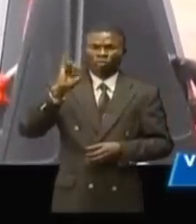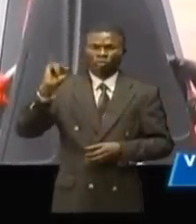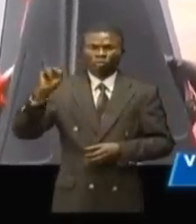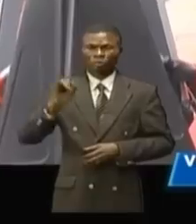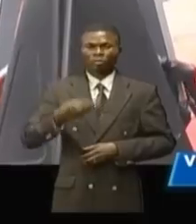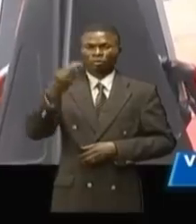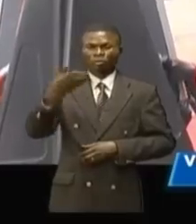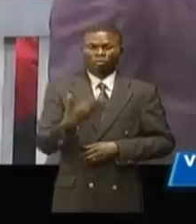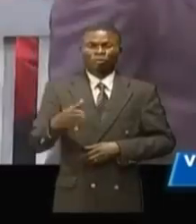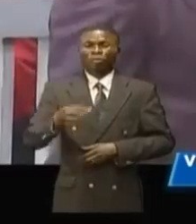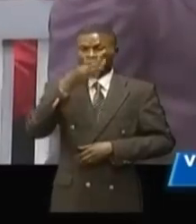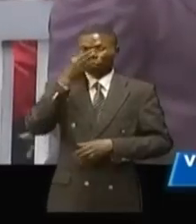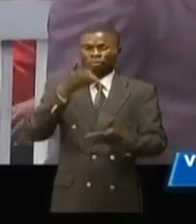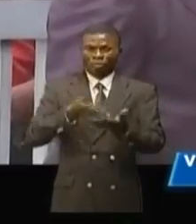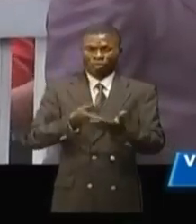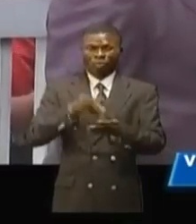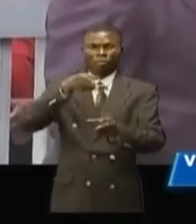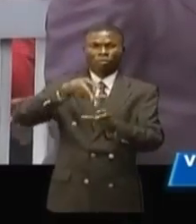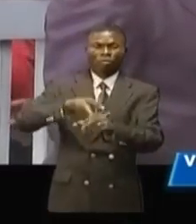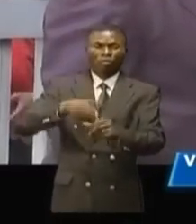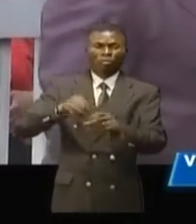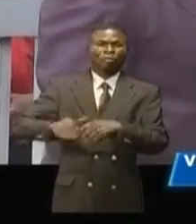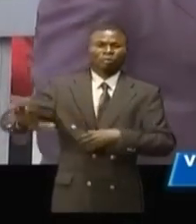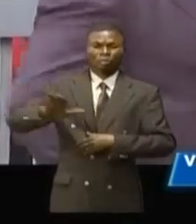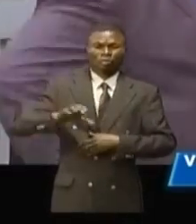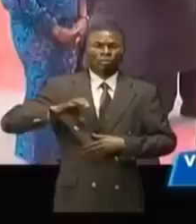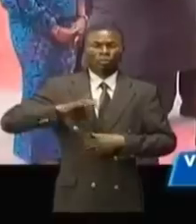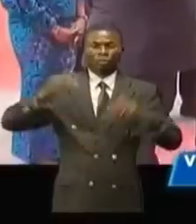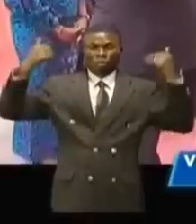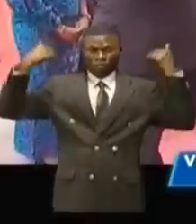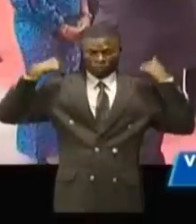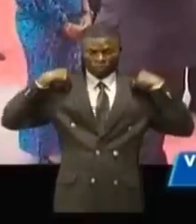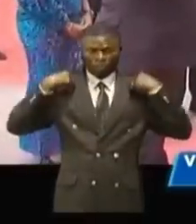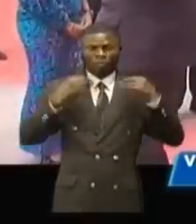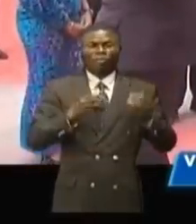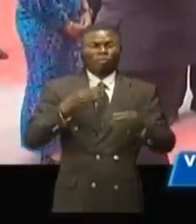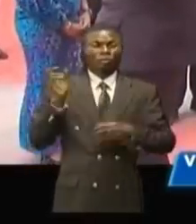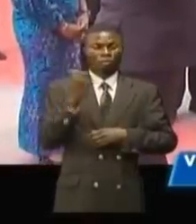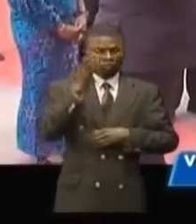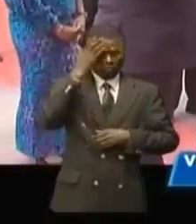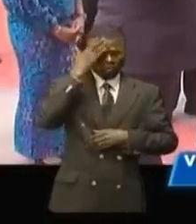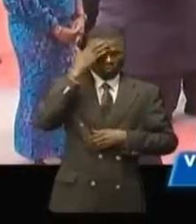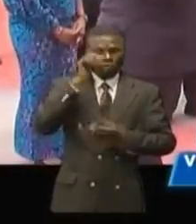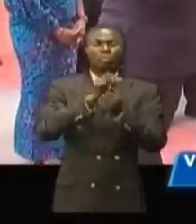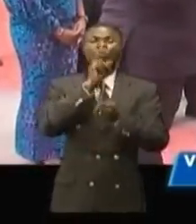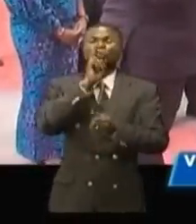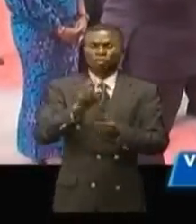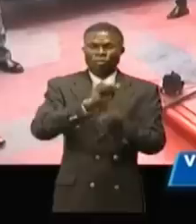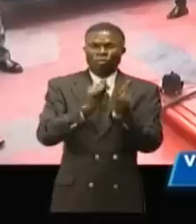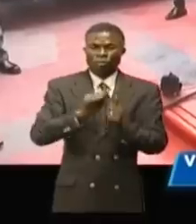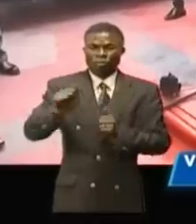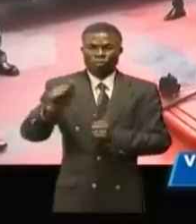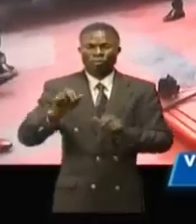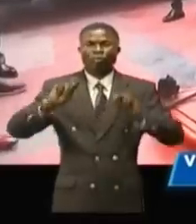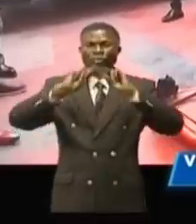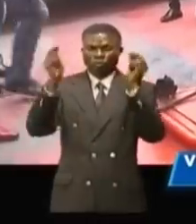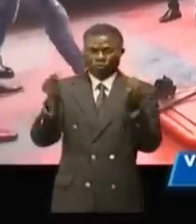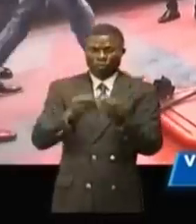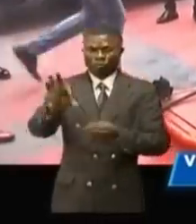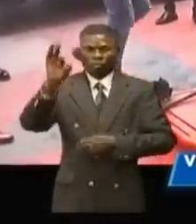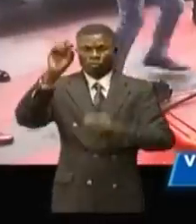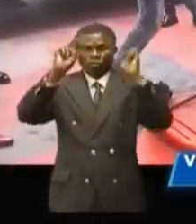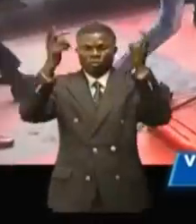les produits pétroliers à travers le pays, le comité de gestion a tenu à se rendre compte de réalité sur le terrain. La délégation a ciblé la